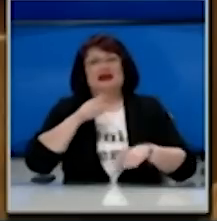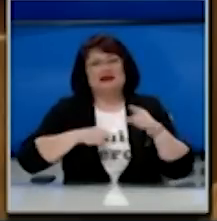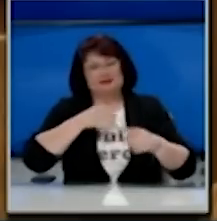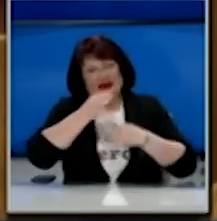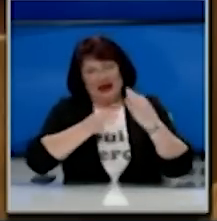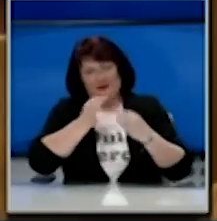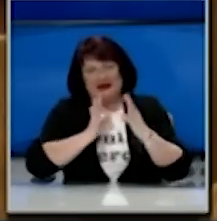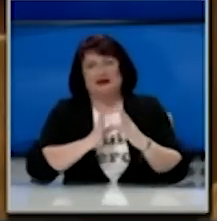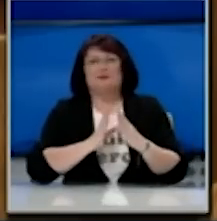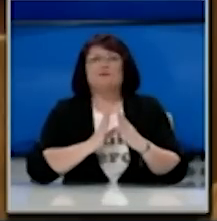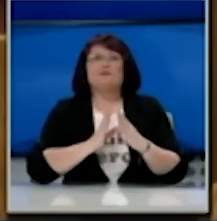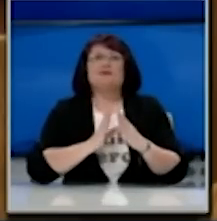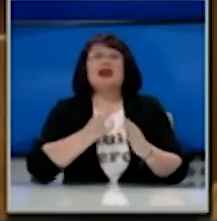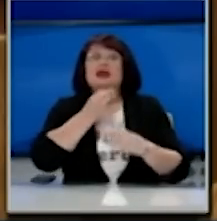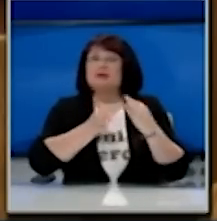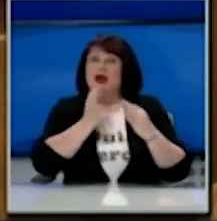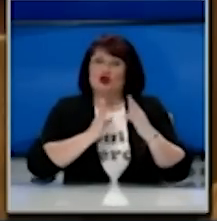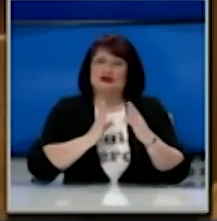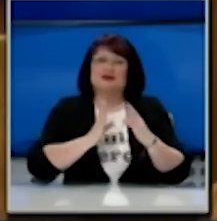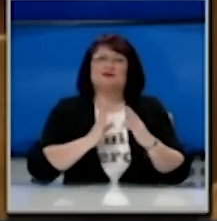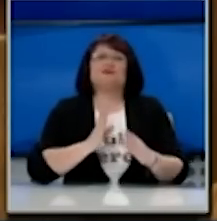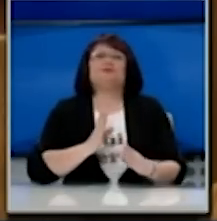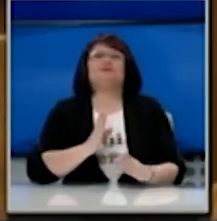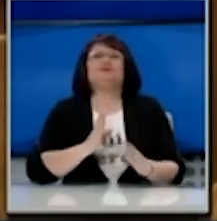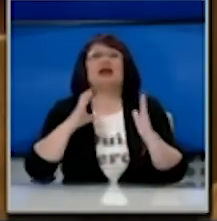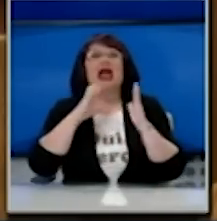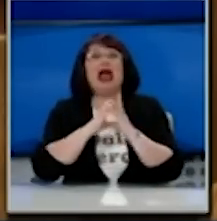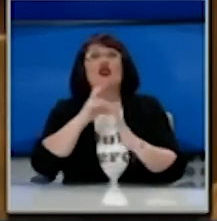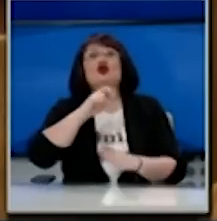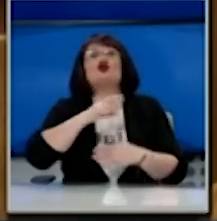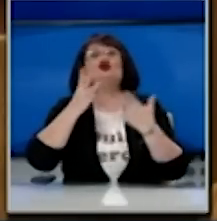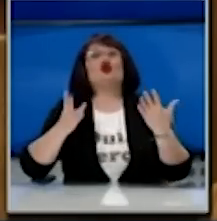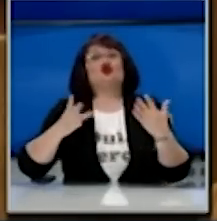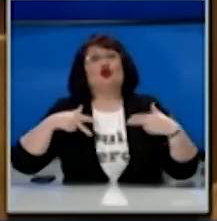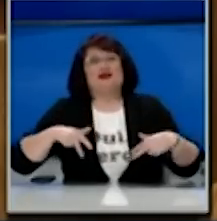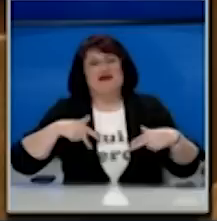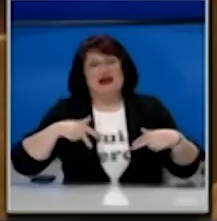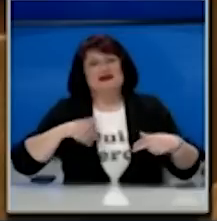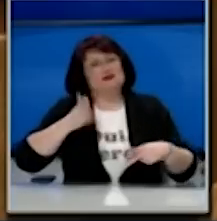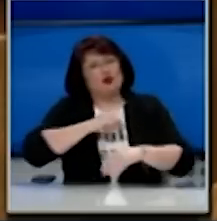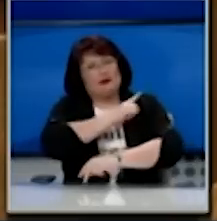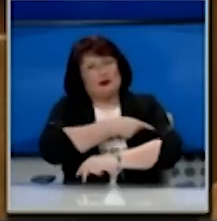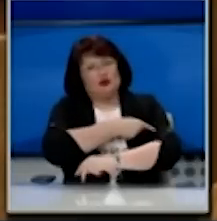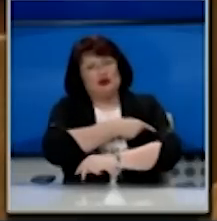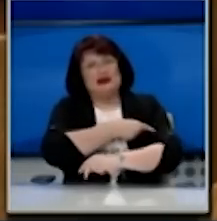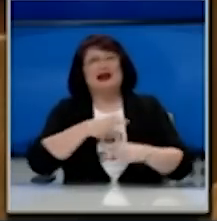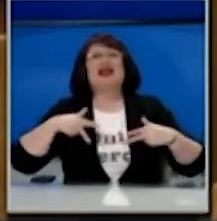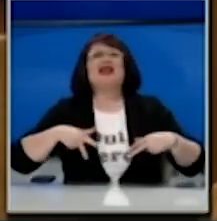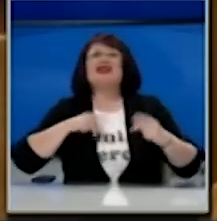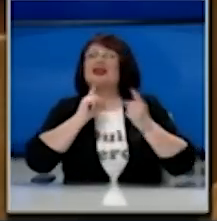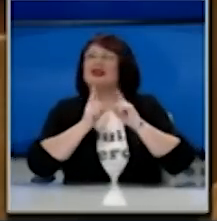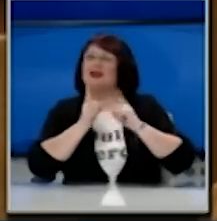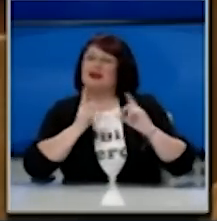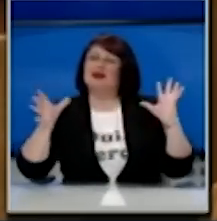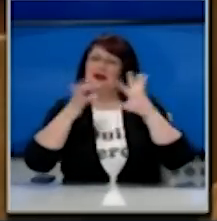σχόλια. Έλεγα λοιπόν ότι αξιοποιώντας τώρα το άρθρο 28 που δίνει τη δυνατότητα για διακρατικές συμφωνίες